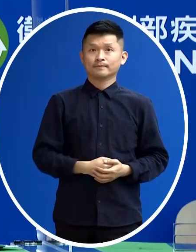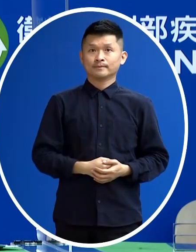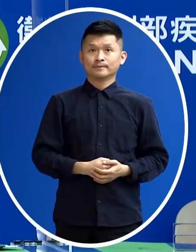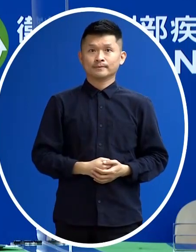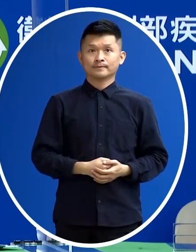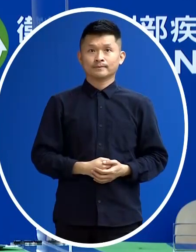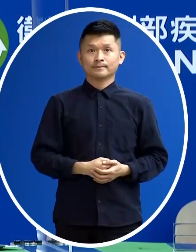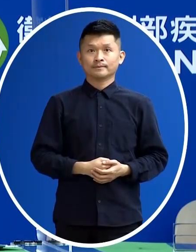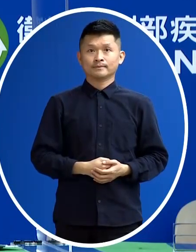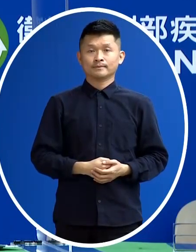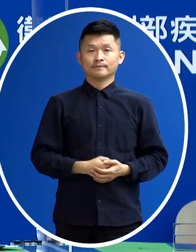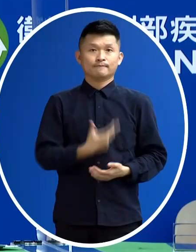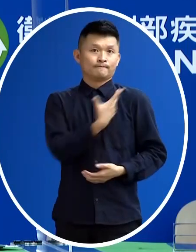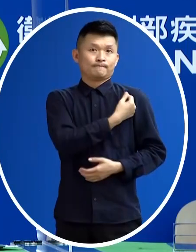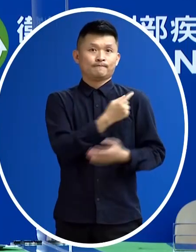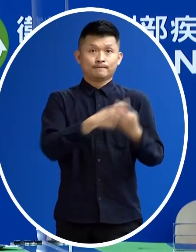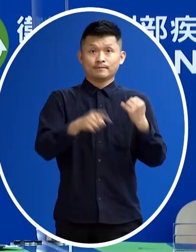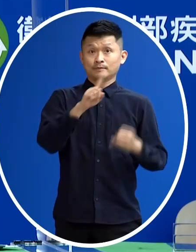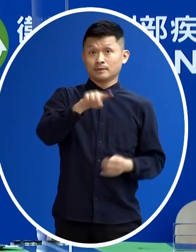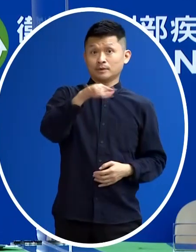共打了